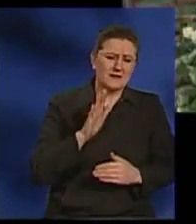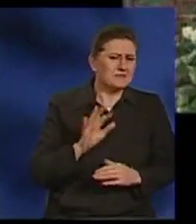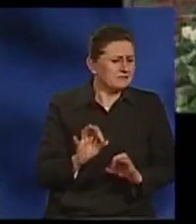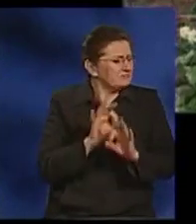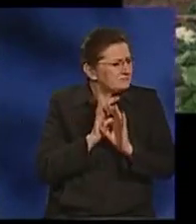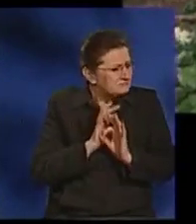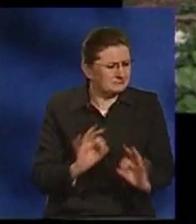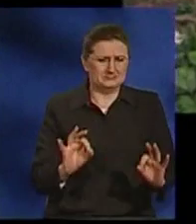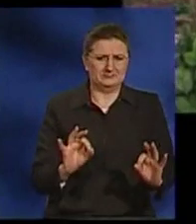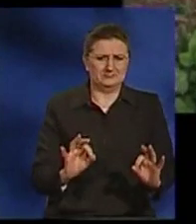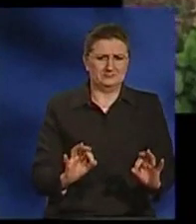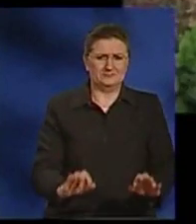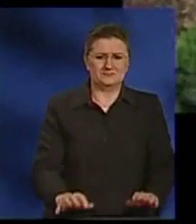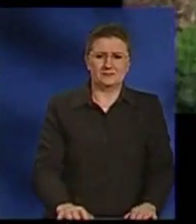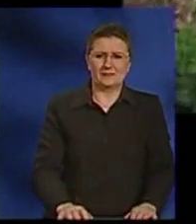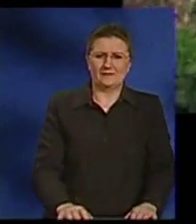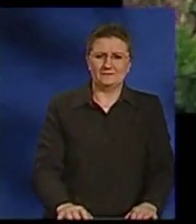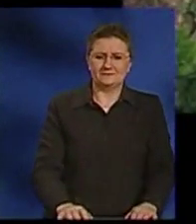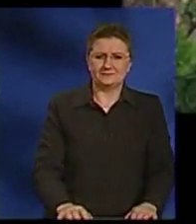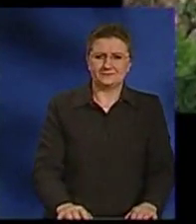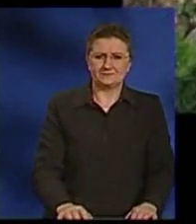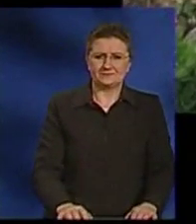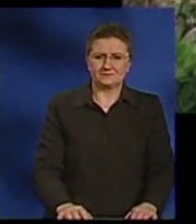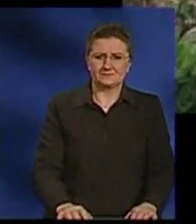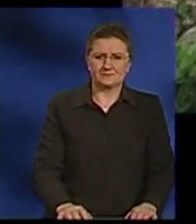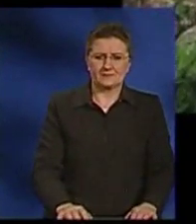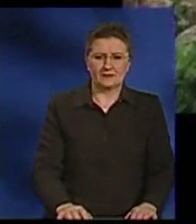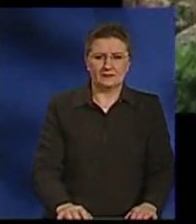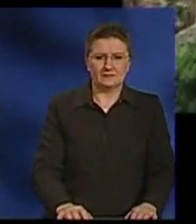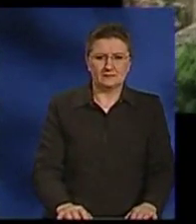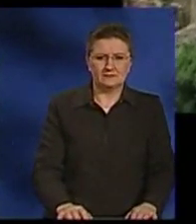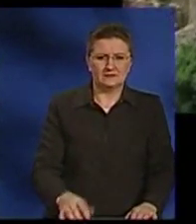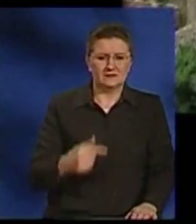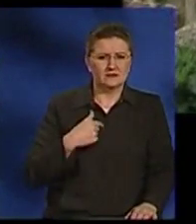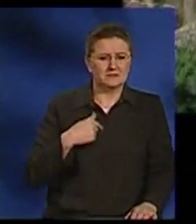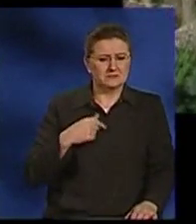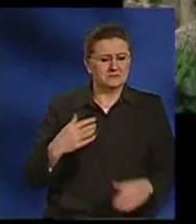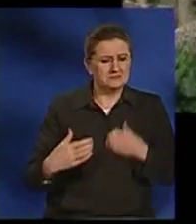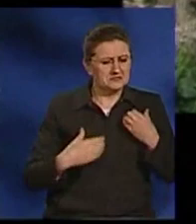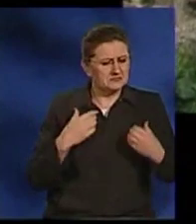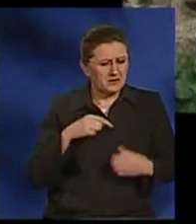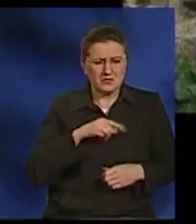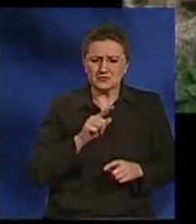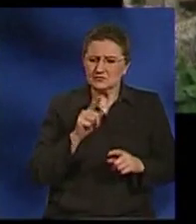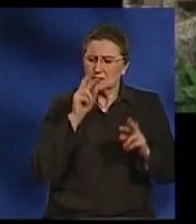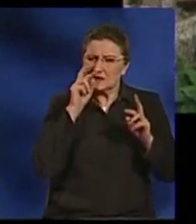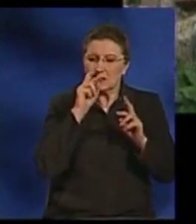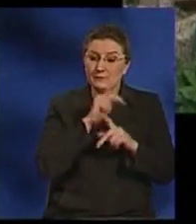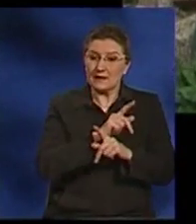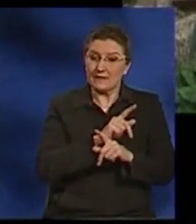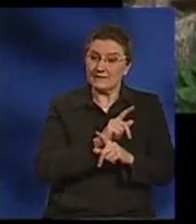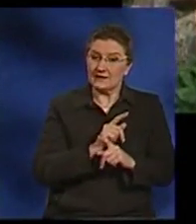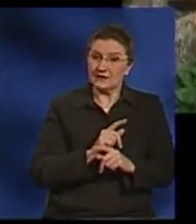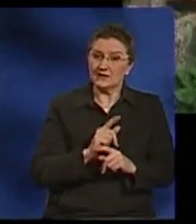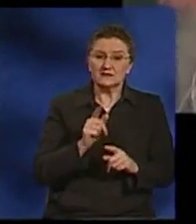чудодейственный корешок. Настоящее сокровище луми. Мне очень беспокоено, Покум. Здесь что-то не так. Да?